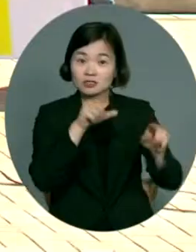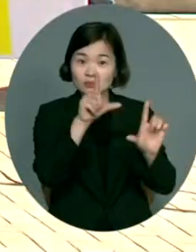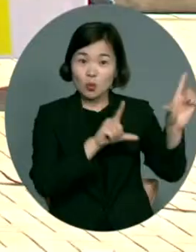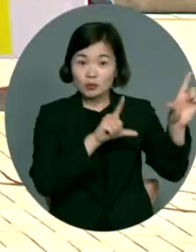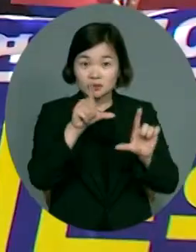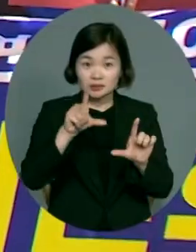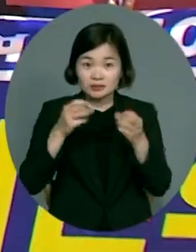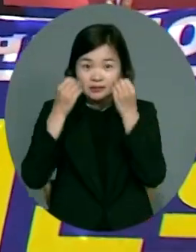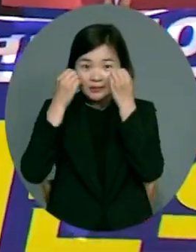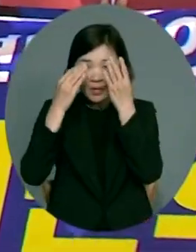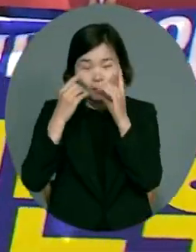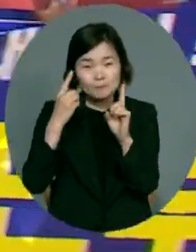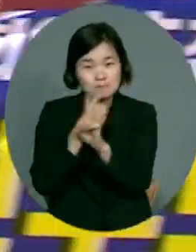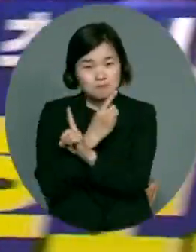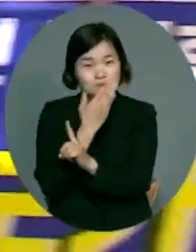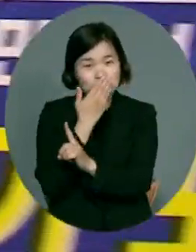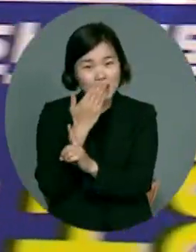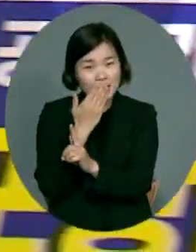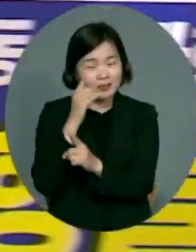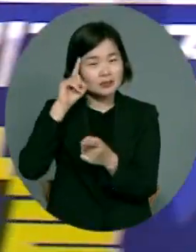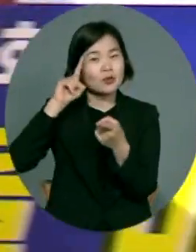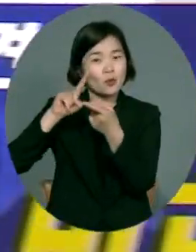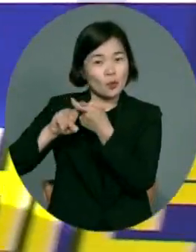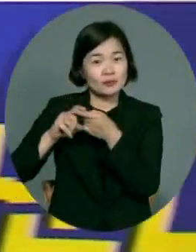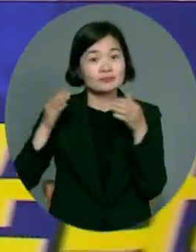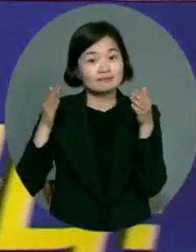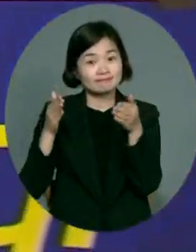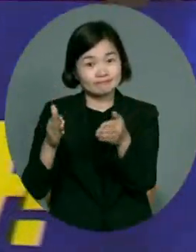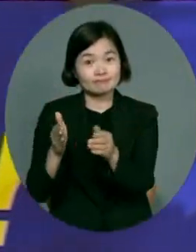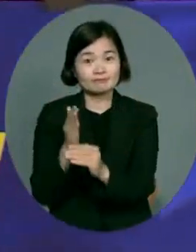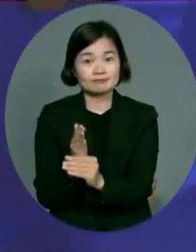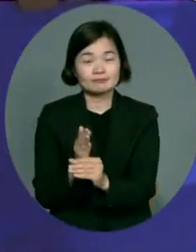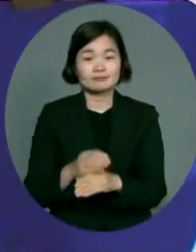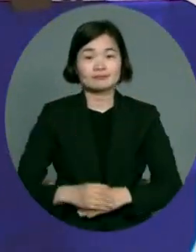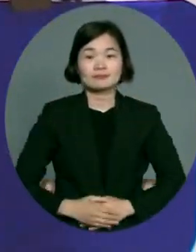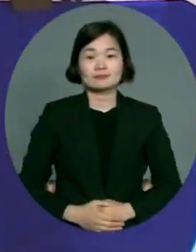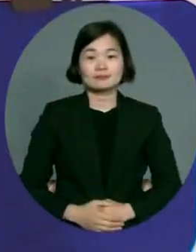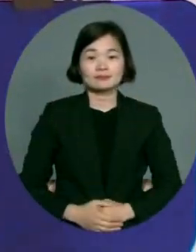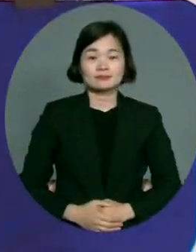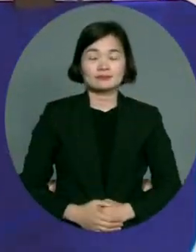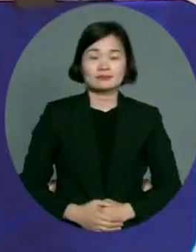후보가 새로운 바람을 일으킬지 관심이 모아집니다. MBC 뉴스 박성아입니다.